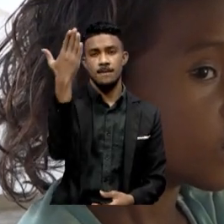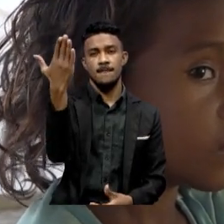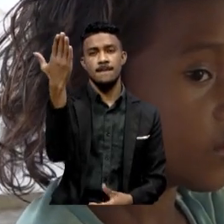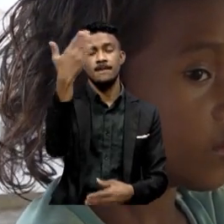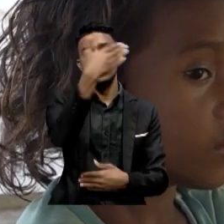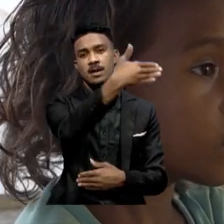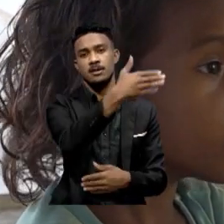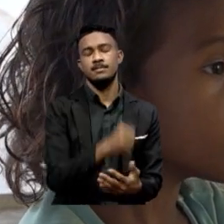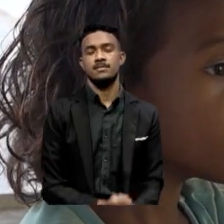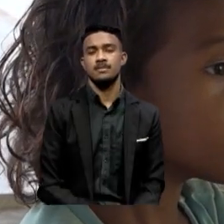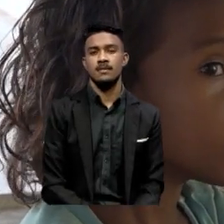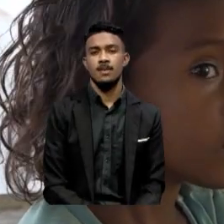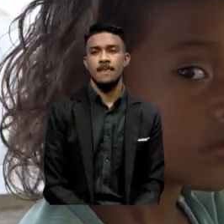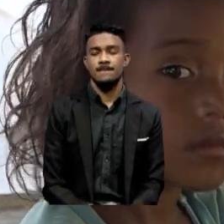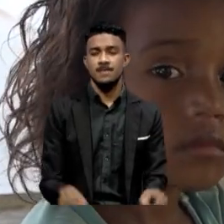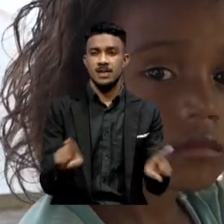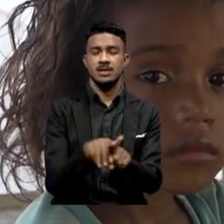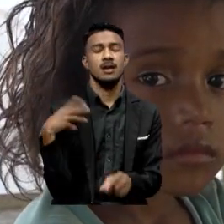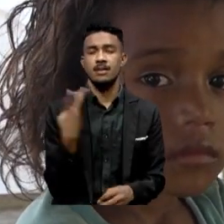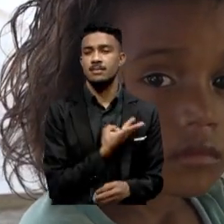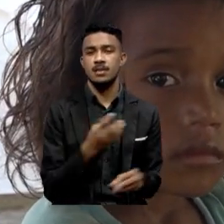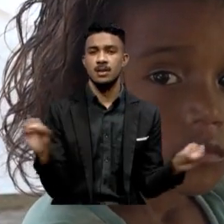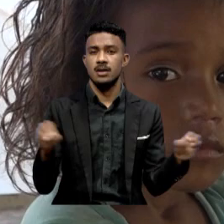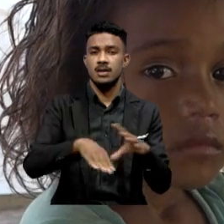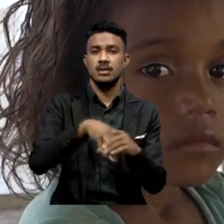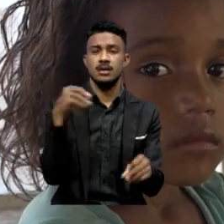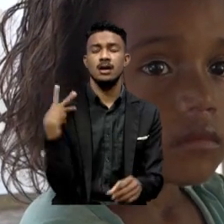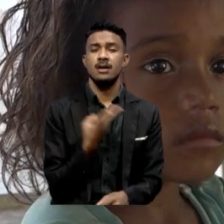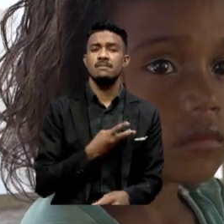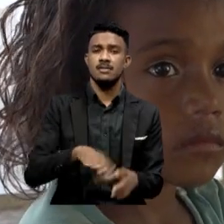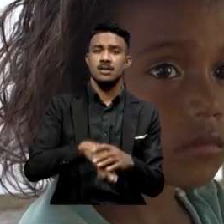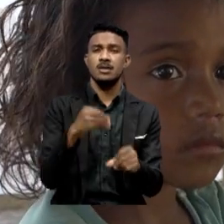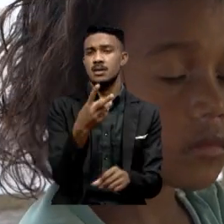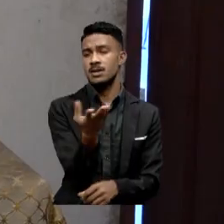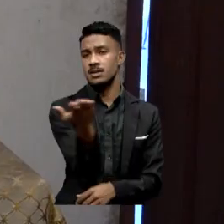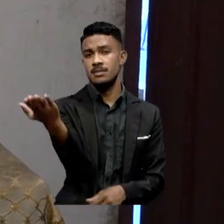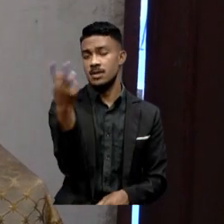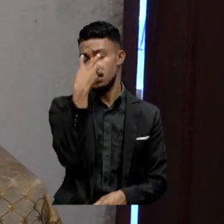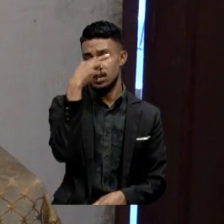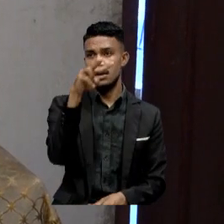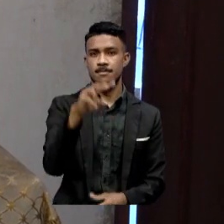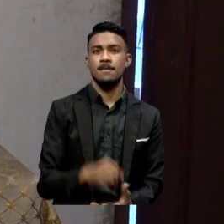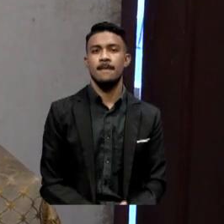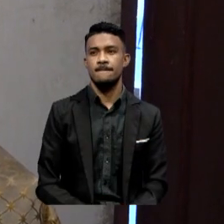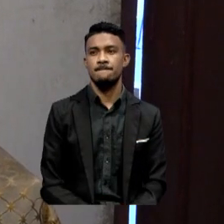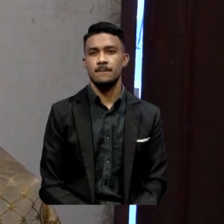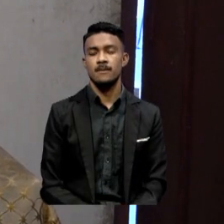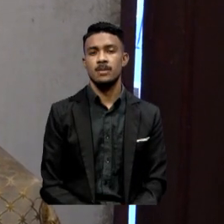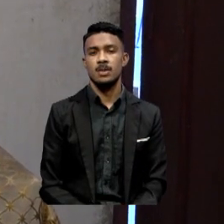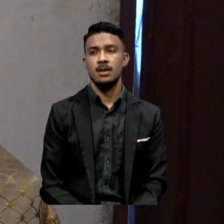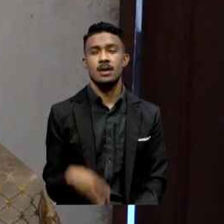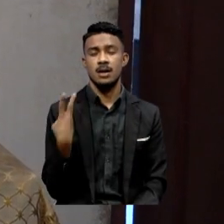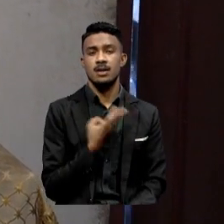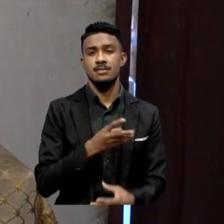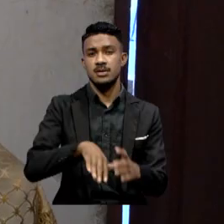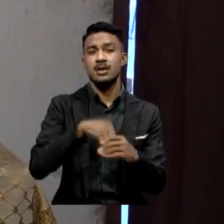ne. Ne mos ame si lasai na fa tem da ame sai mos imi hare lai ba. Ame sai idane ame hela hene